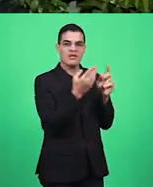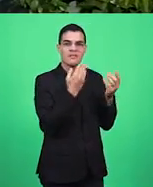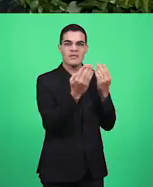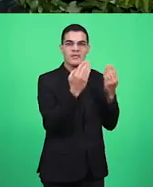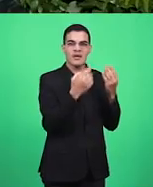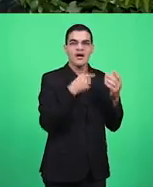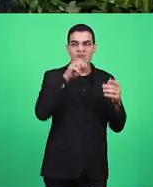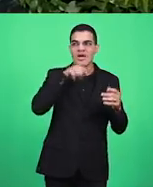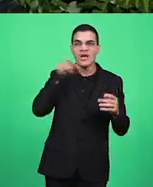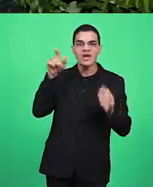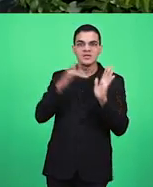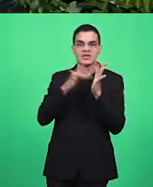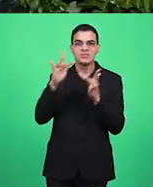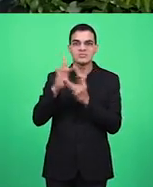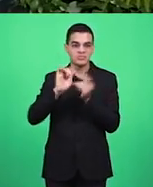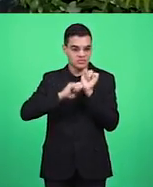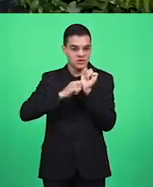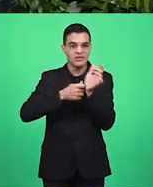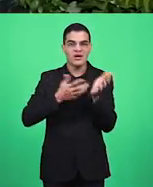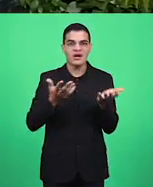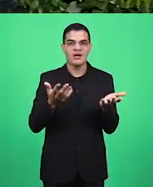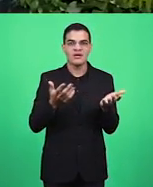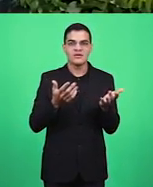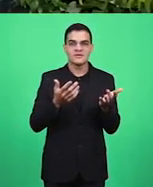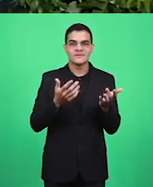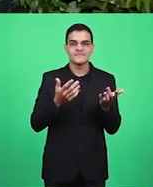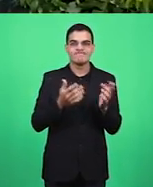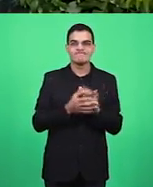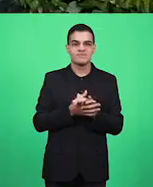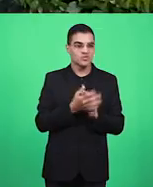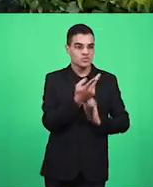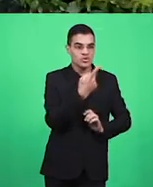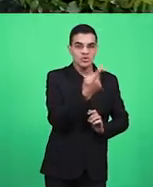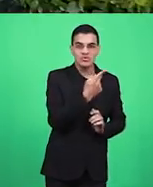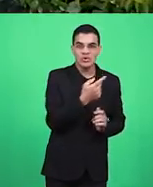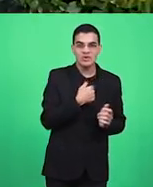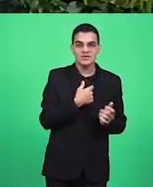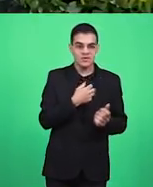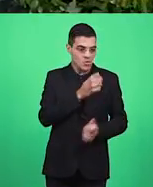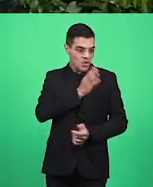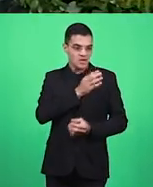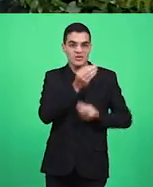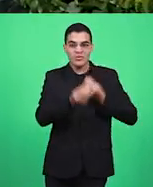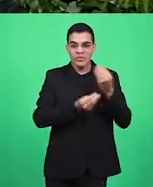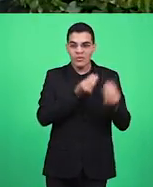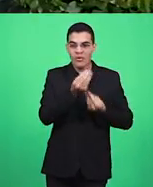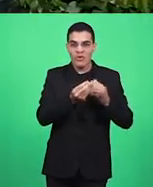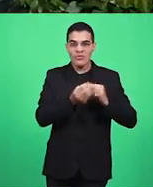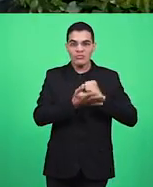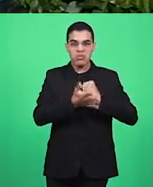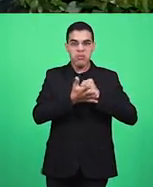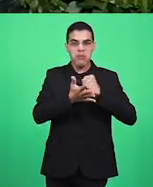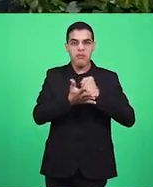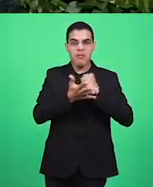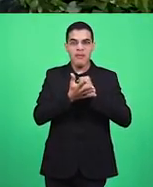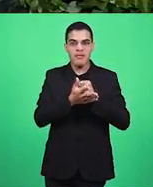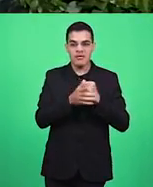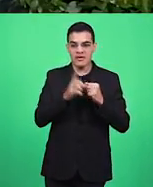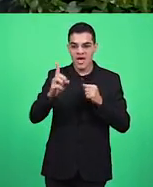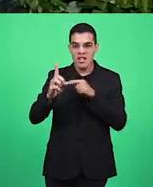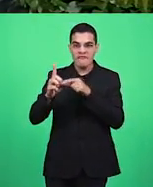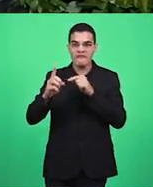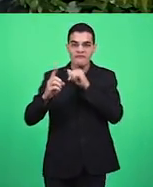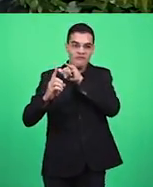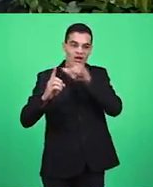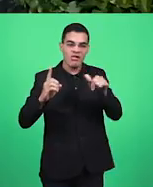Иисус, он открылся. Он говорит, не горело ли в нас сердце наше, когда он говорил нам на